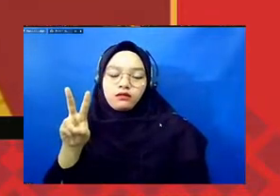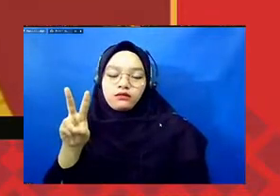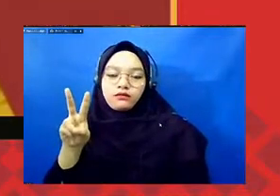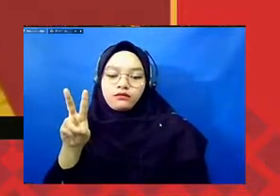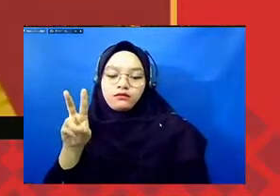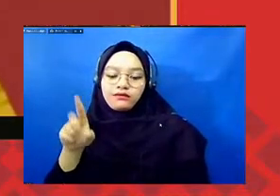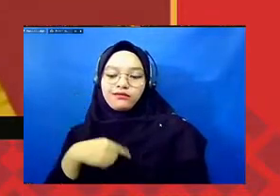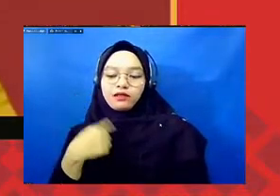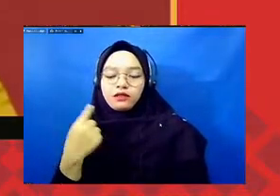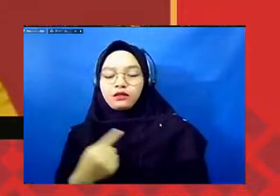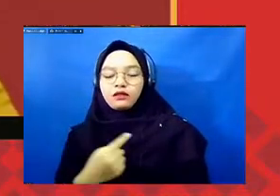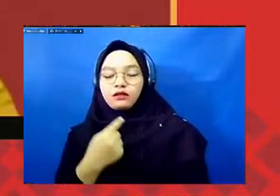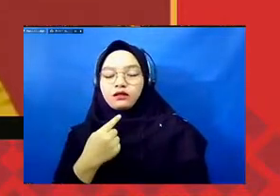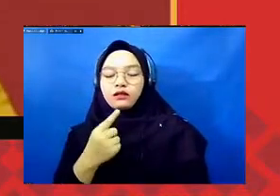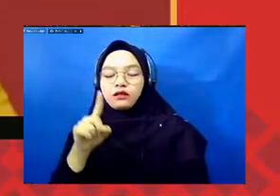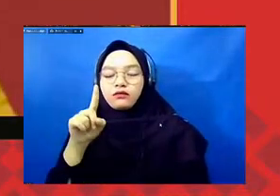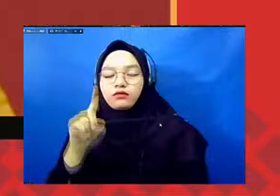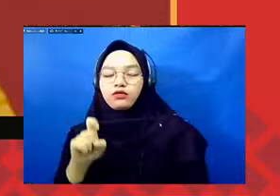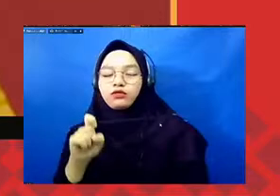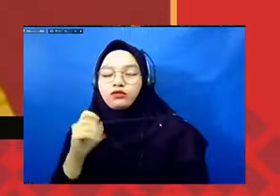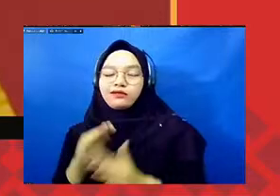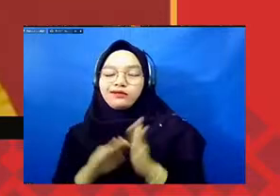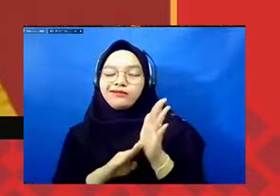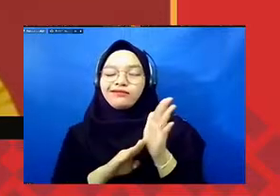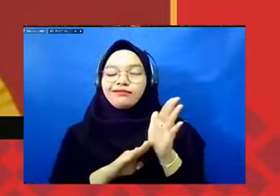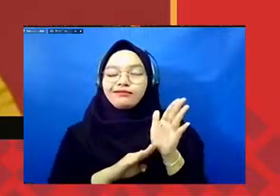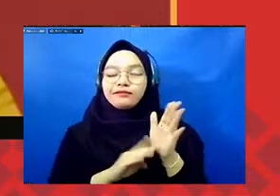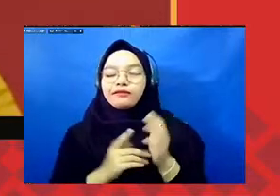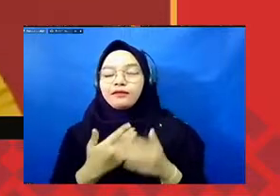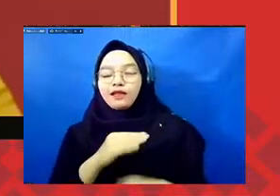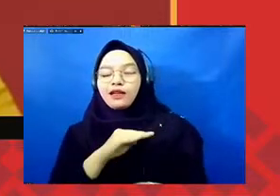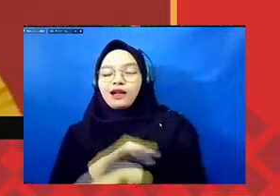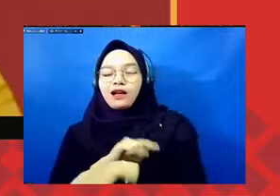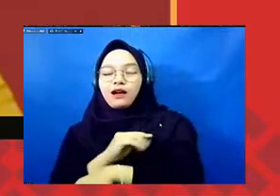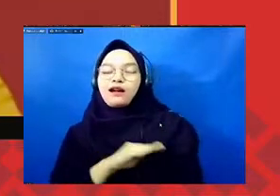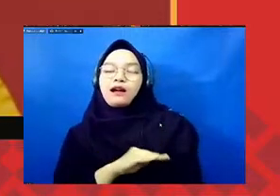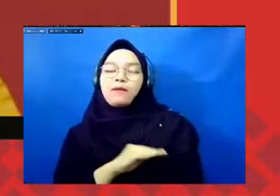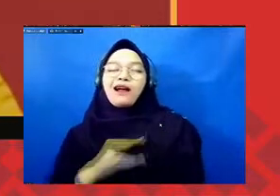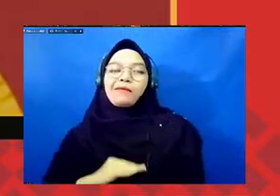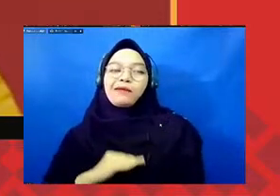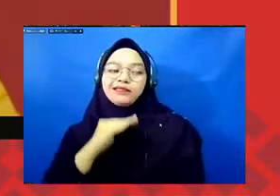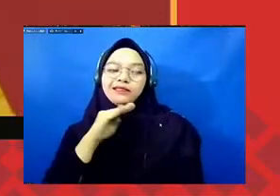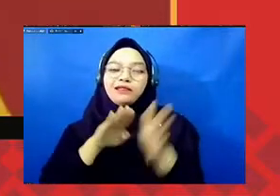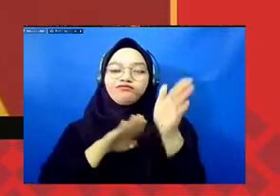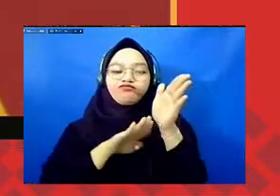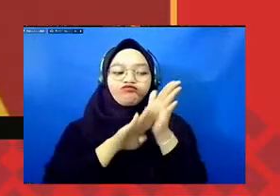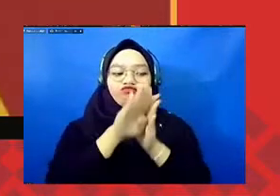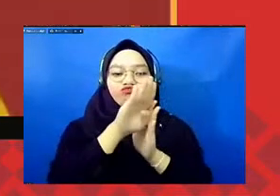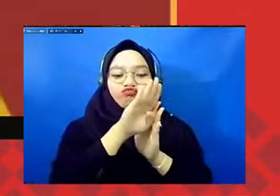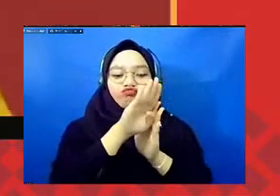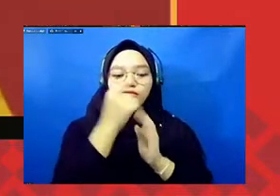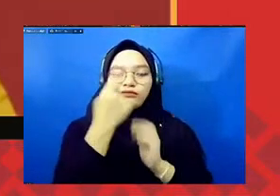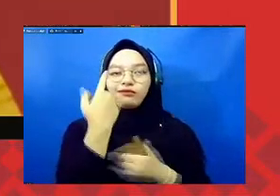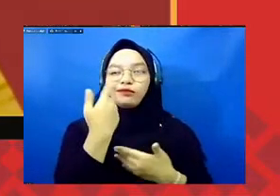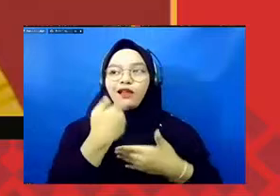Kita juga perlu ditingkatkan, kapasitas kita dalam